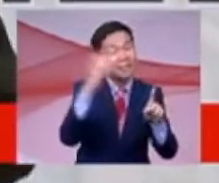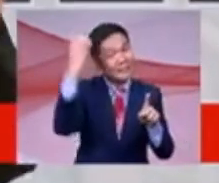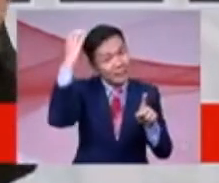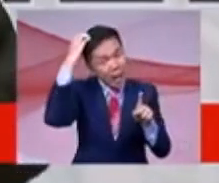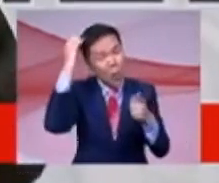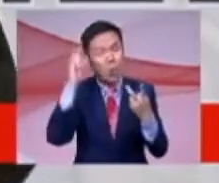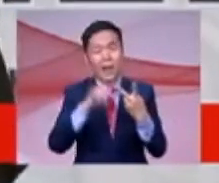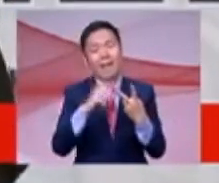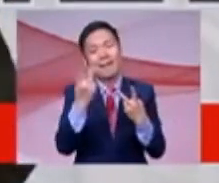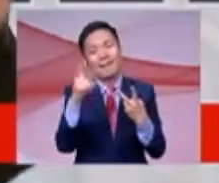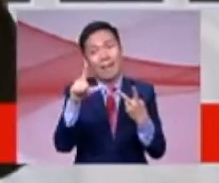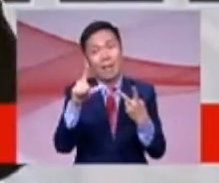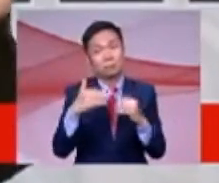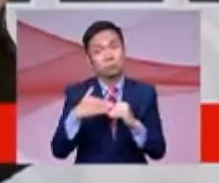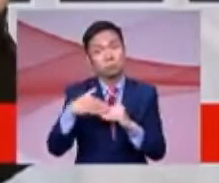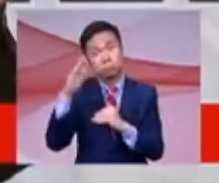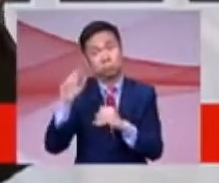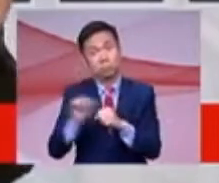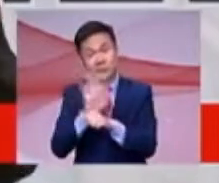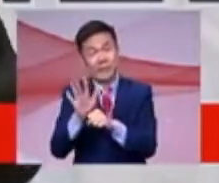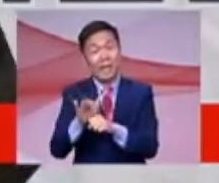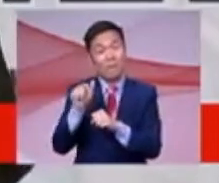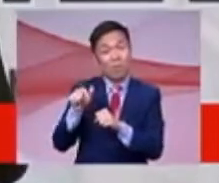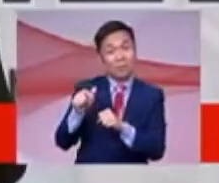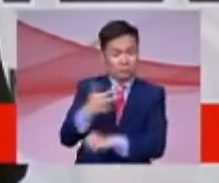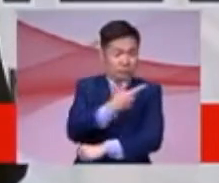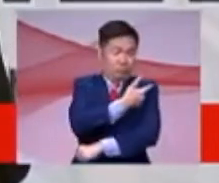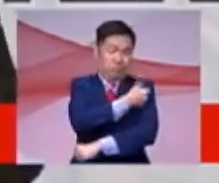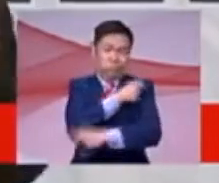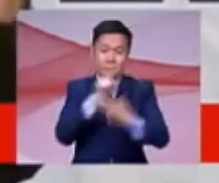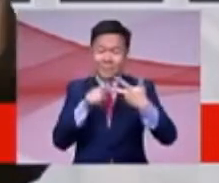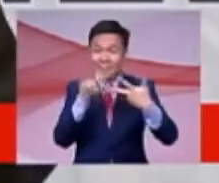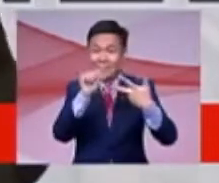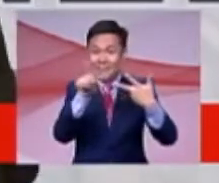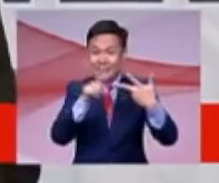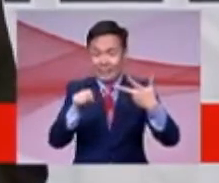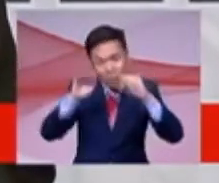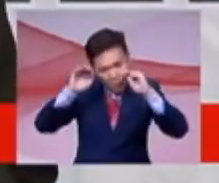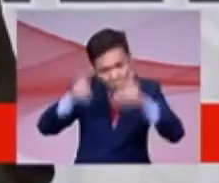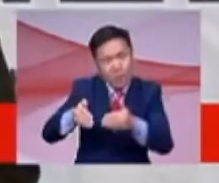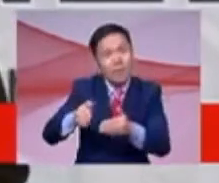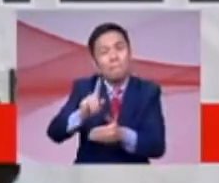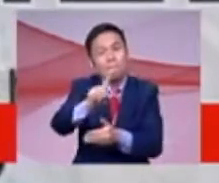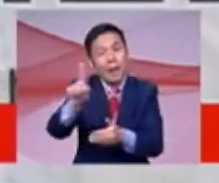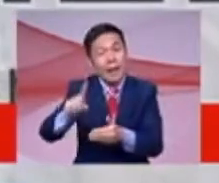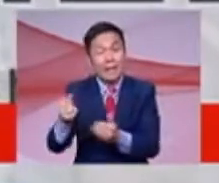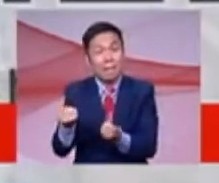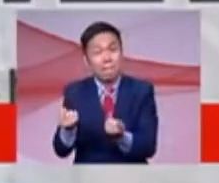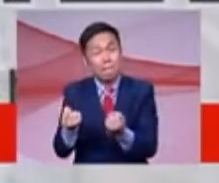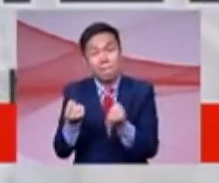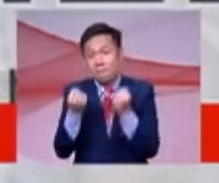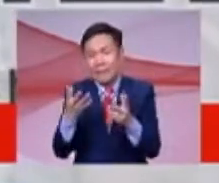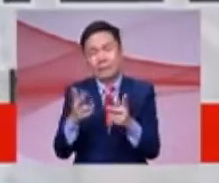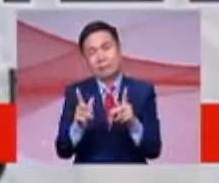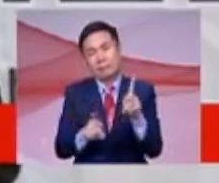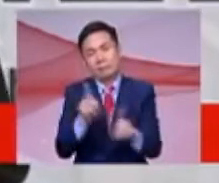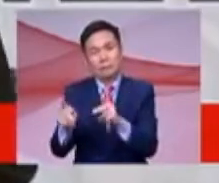Lumpur. Inilah tindakan kita bersasar kepada tempat yang kita khususkan.